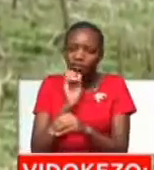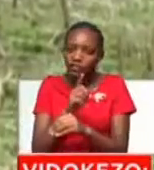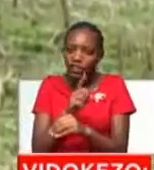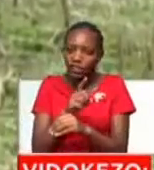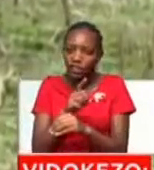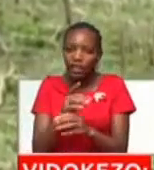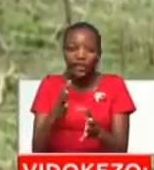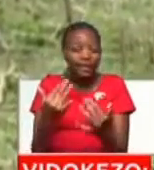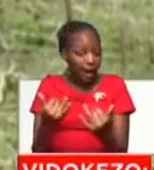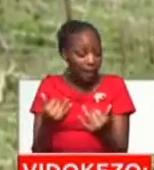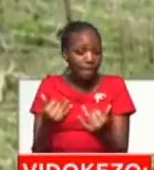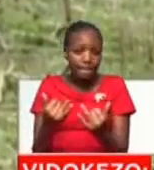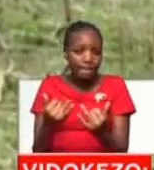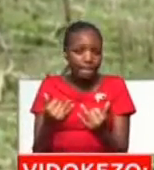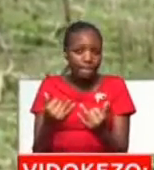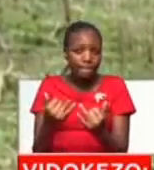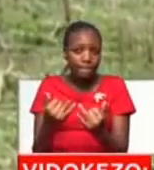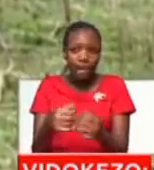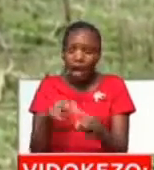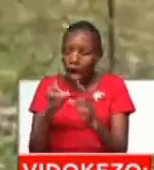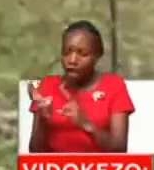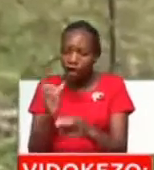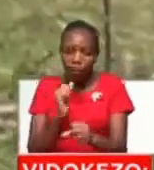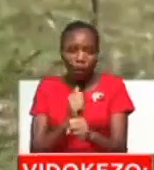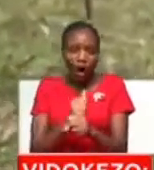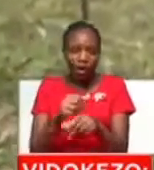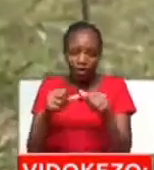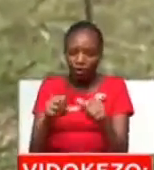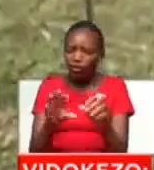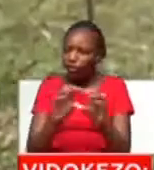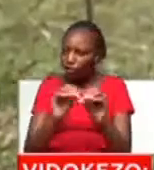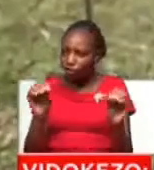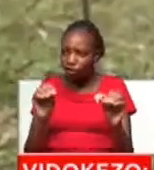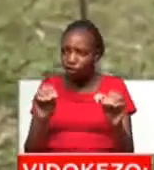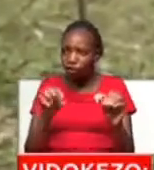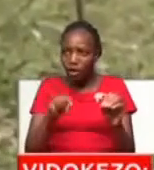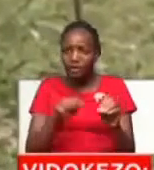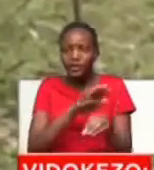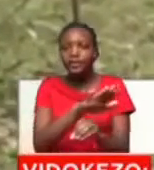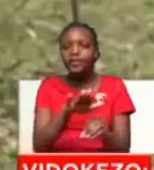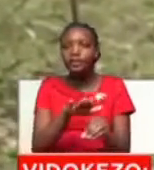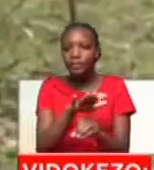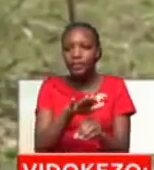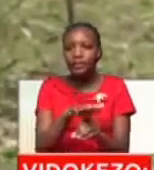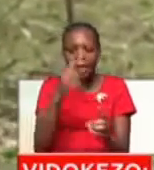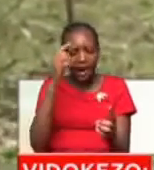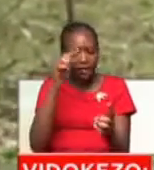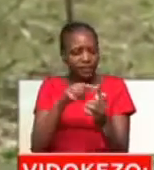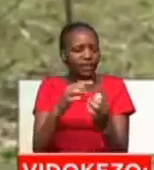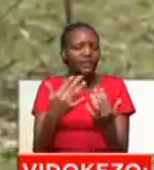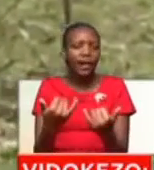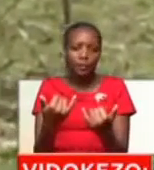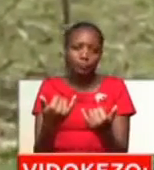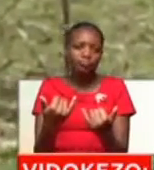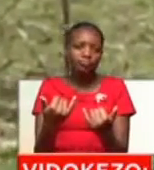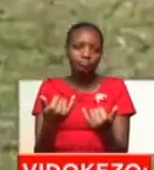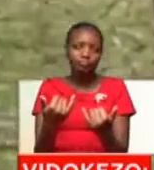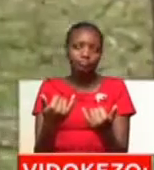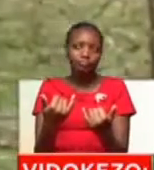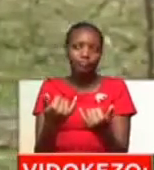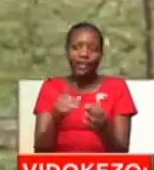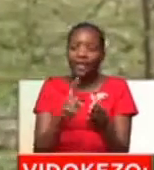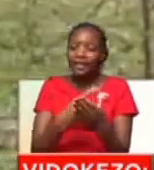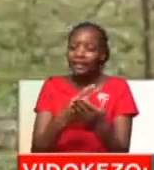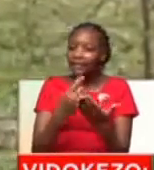msimu huu, hakuna shughuli zozote zinazoendelea kwenye shamba hilo hadi kufikia sasa. Ni